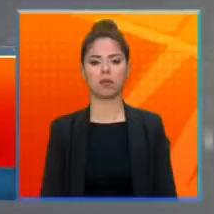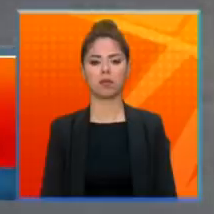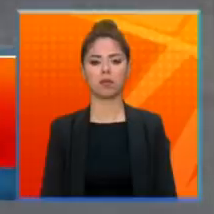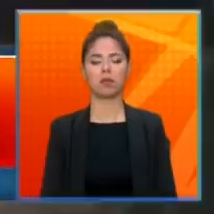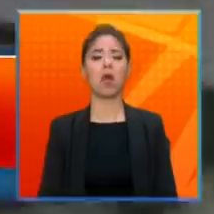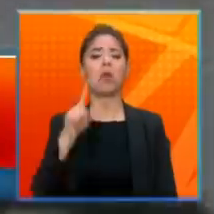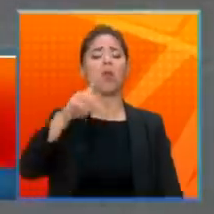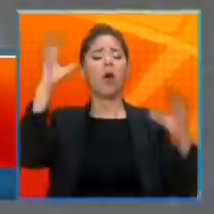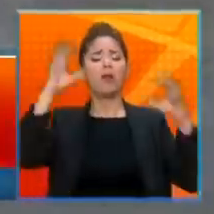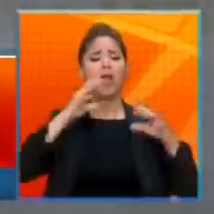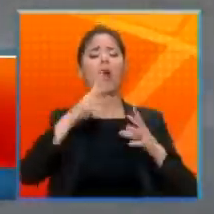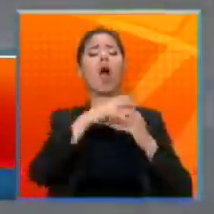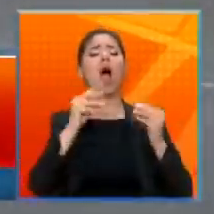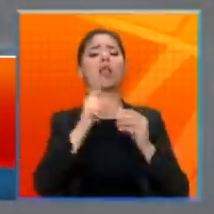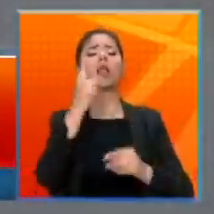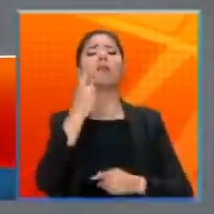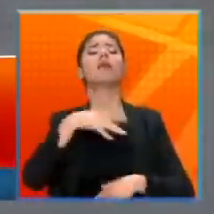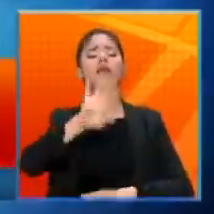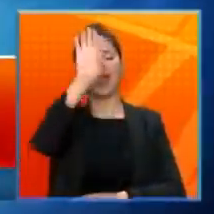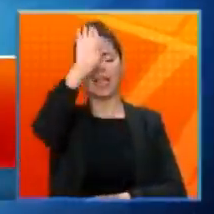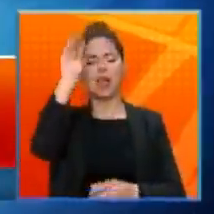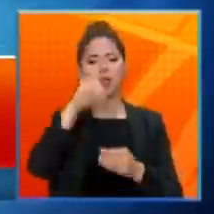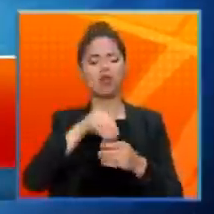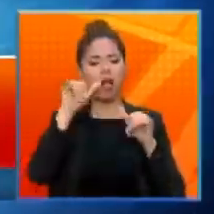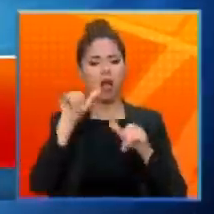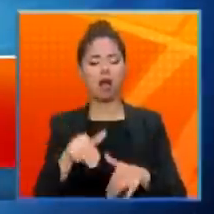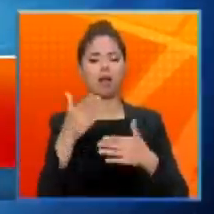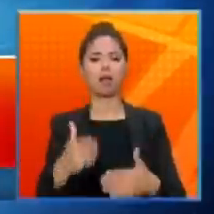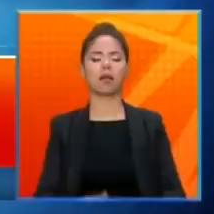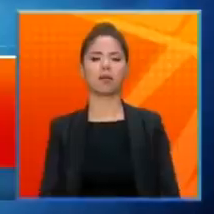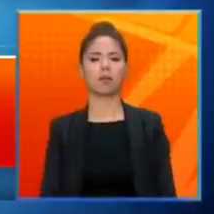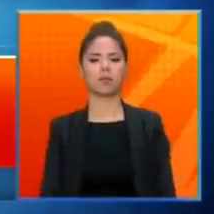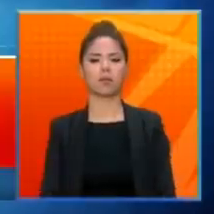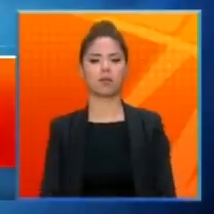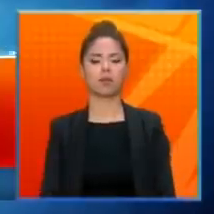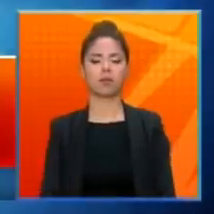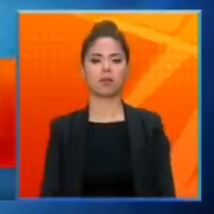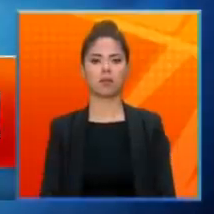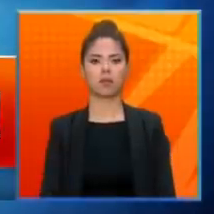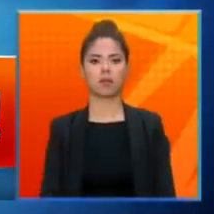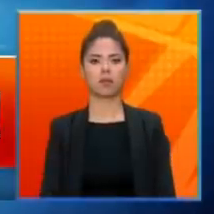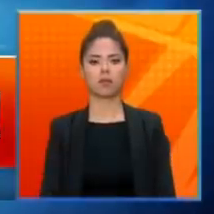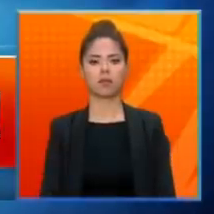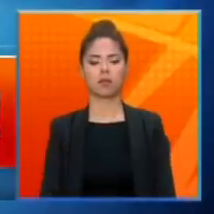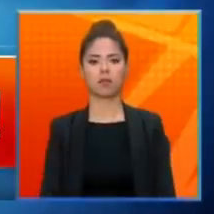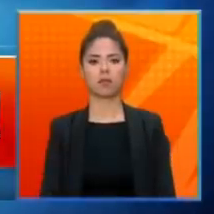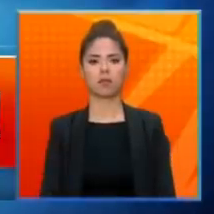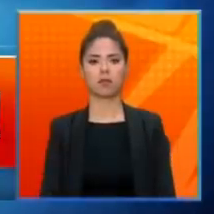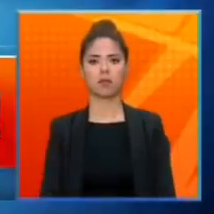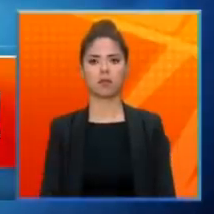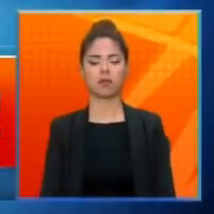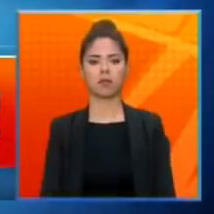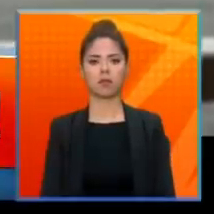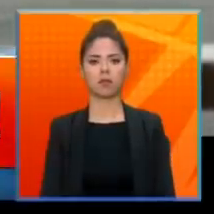Kara bulutlar sadece Adana değil, İstanbul'da da gezindi. Yağmuru, yaz yağmuru, yaz yağmuru,